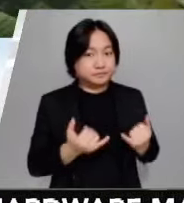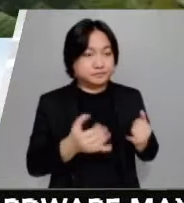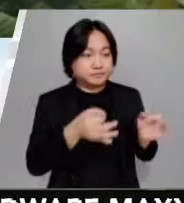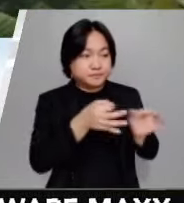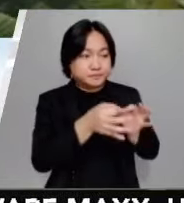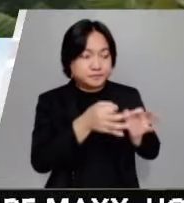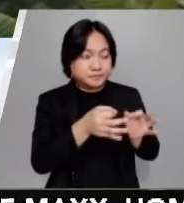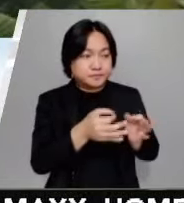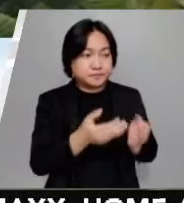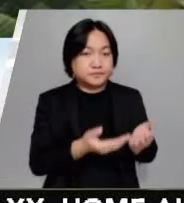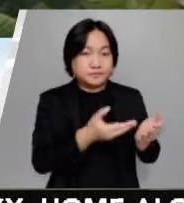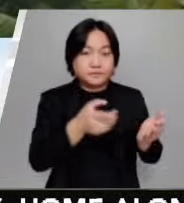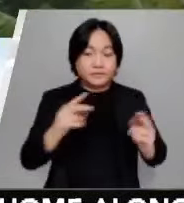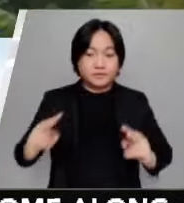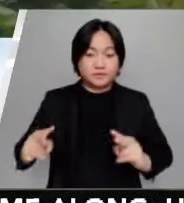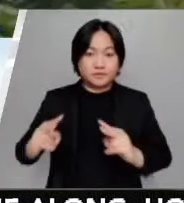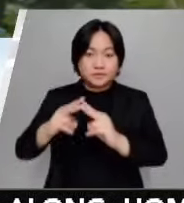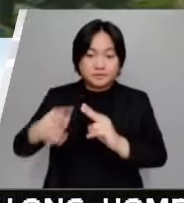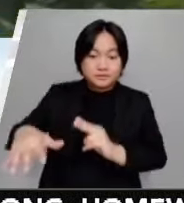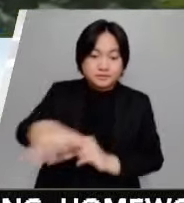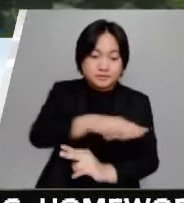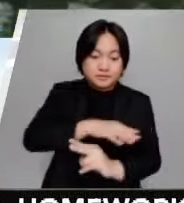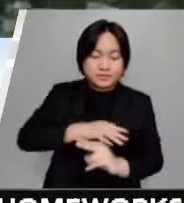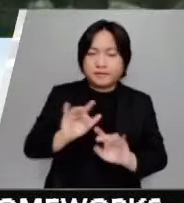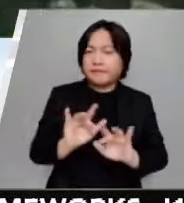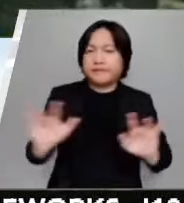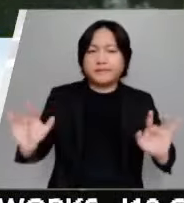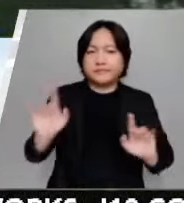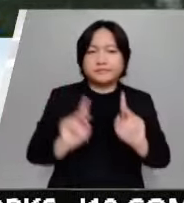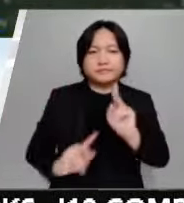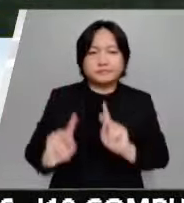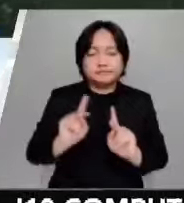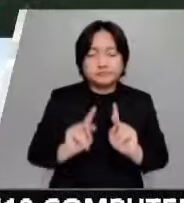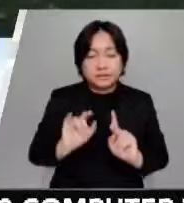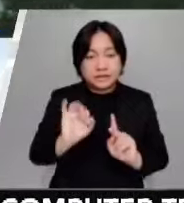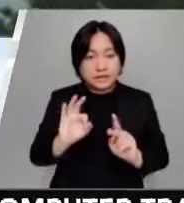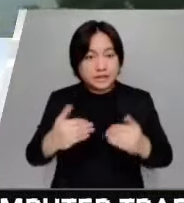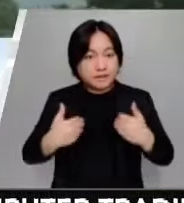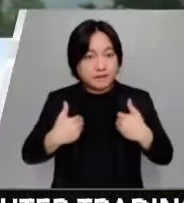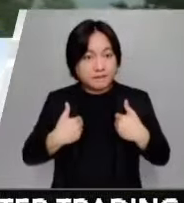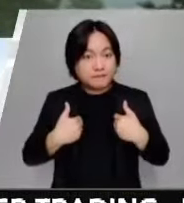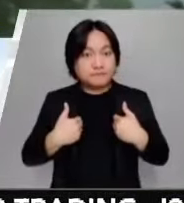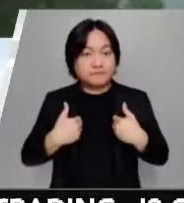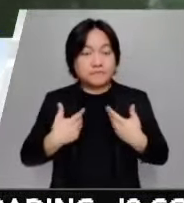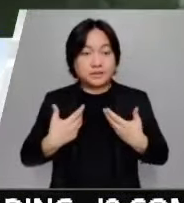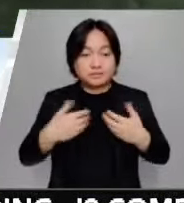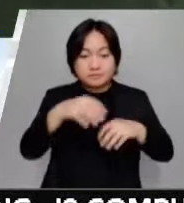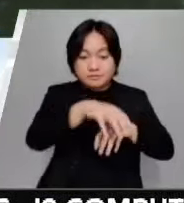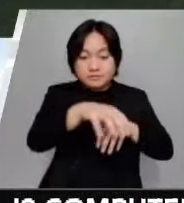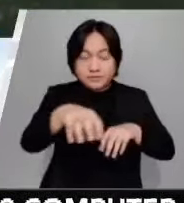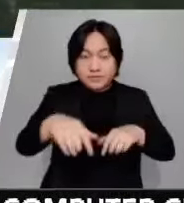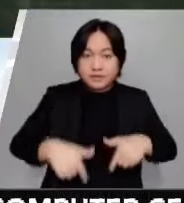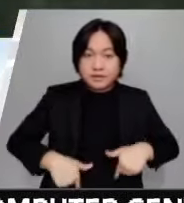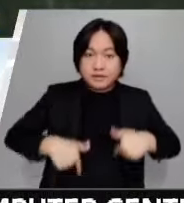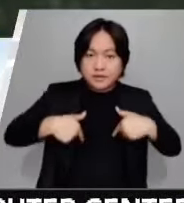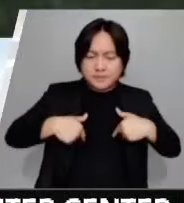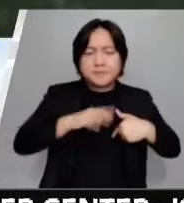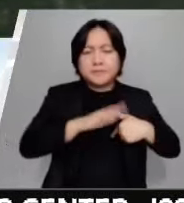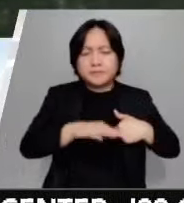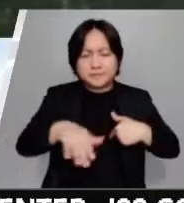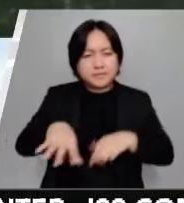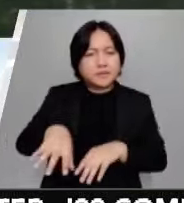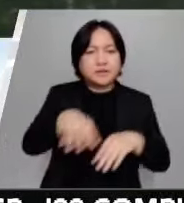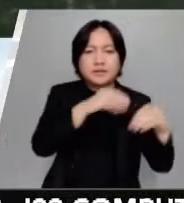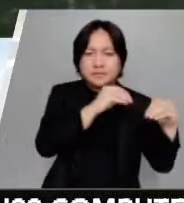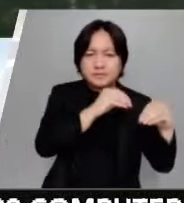km permanent danger zone So kung may nakatira man doon ah magsilikas po sila at kapag itaas natin yyung alert level from